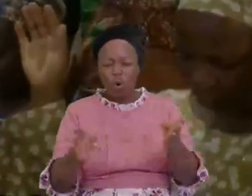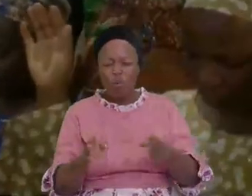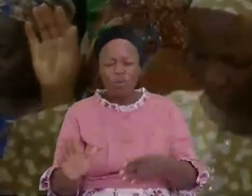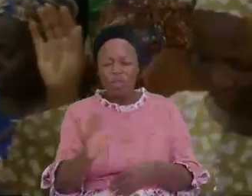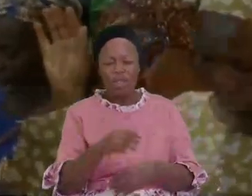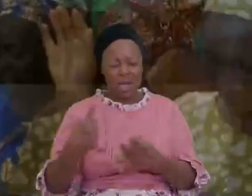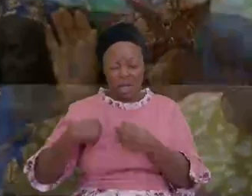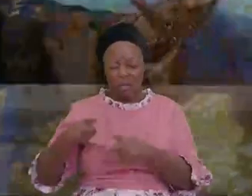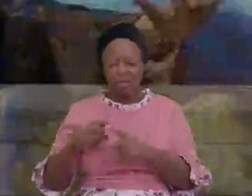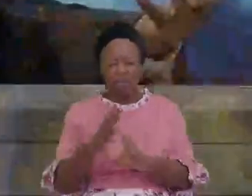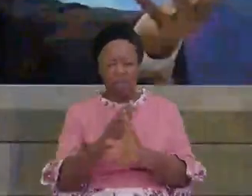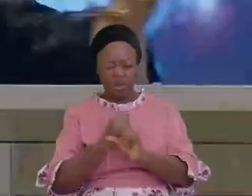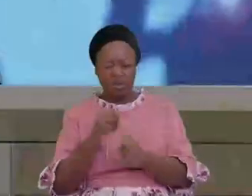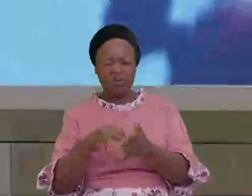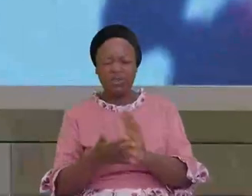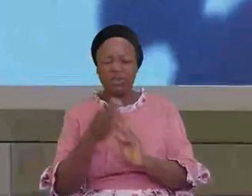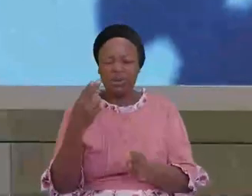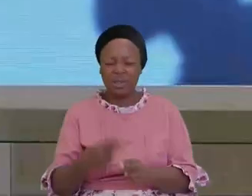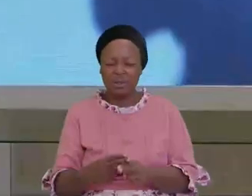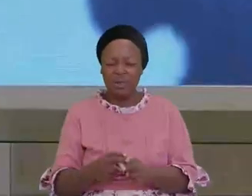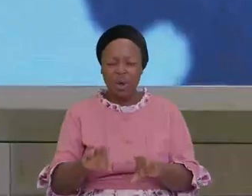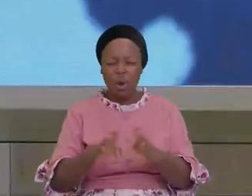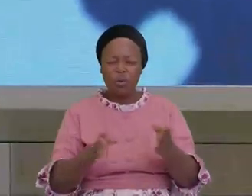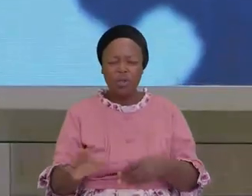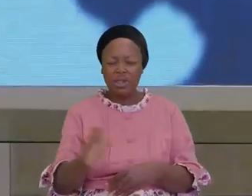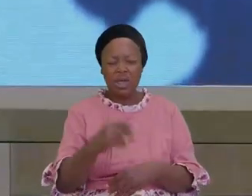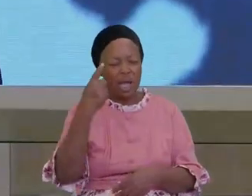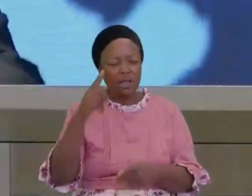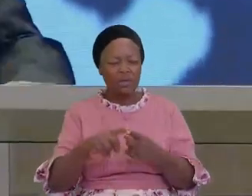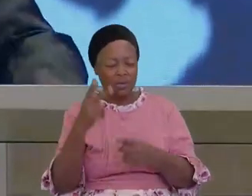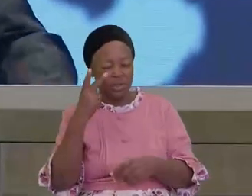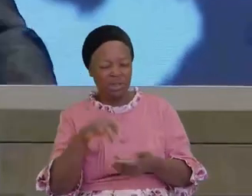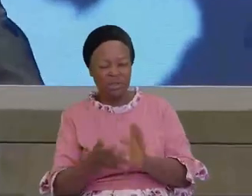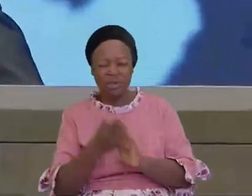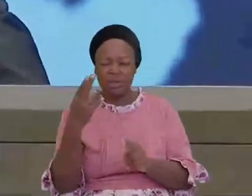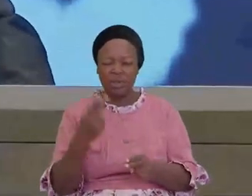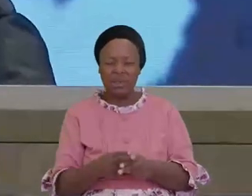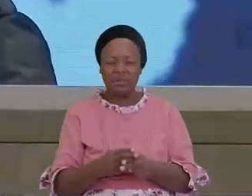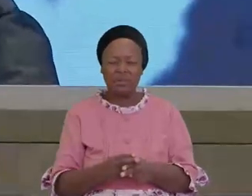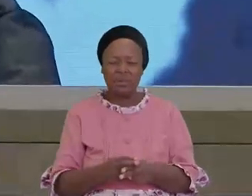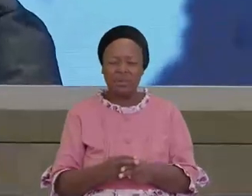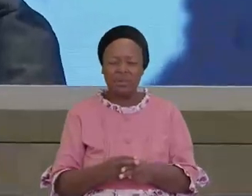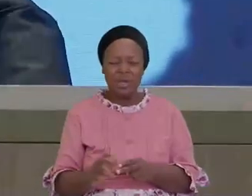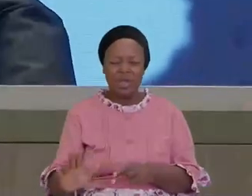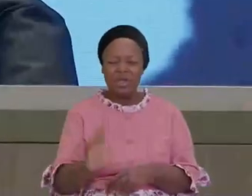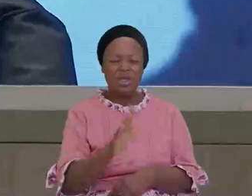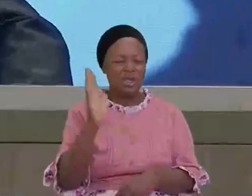Ouvre le cœur pour recevoir. Ouvre les yeux pour voir.